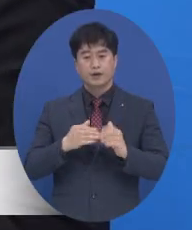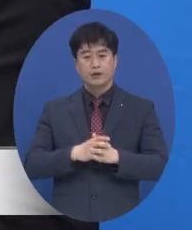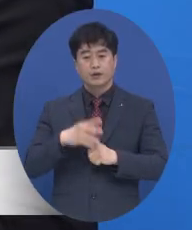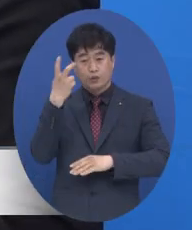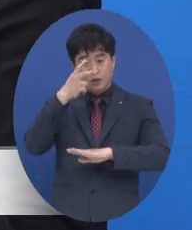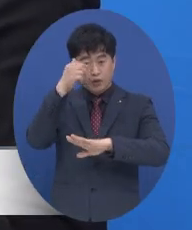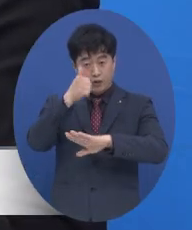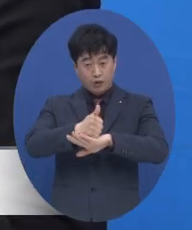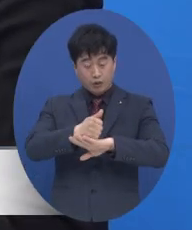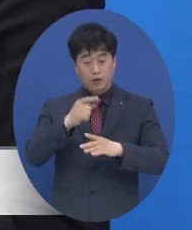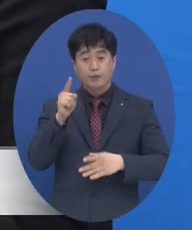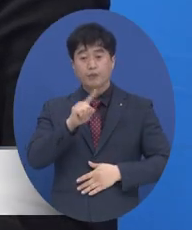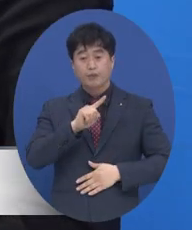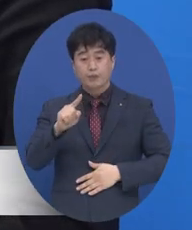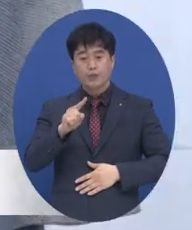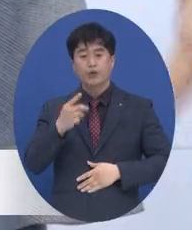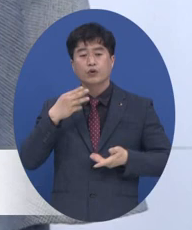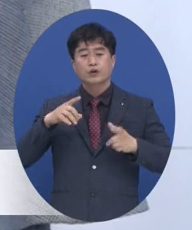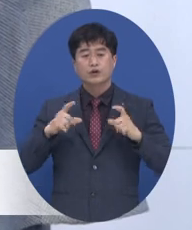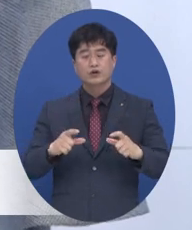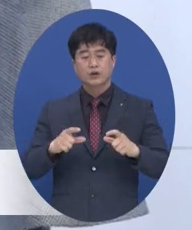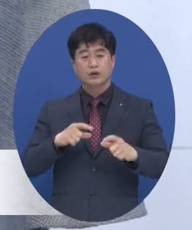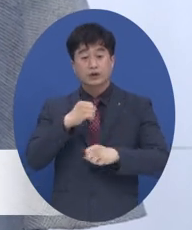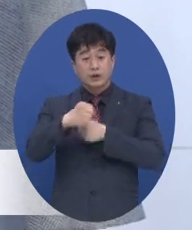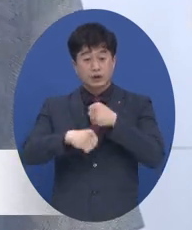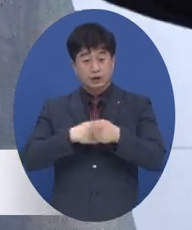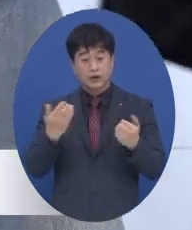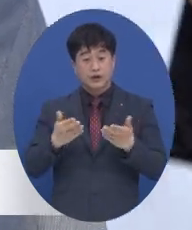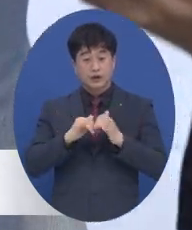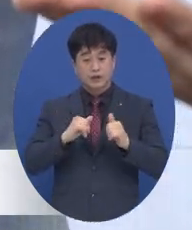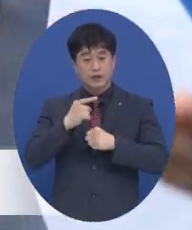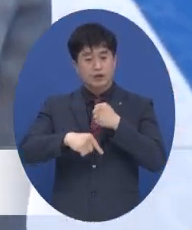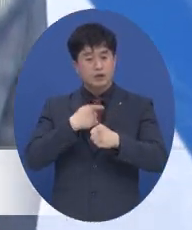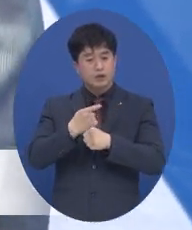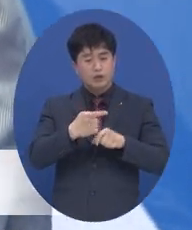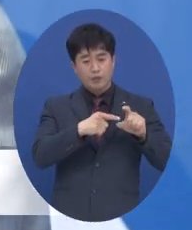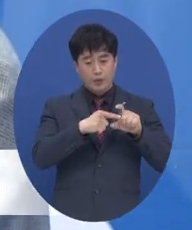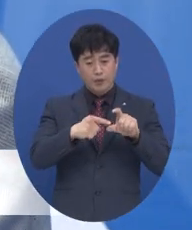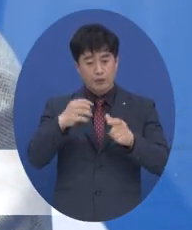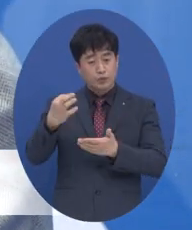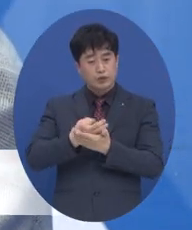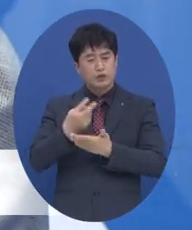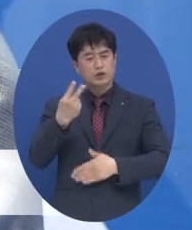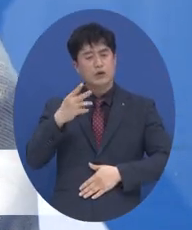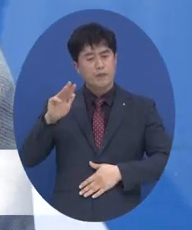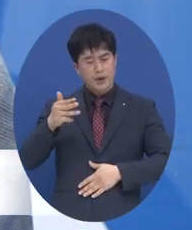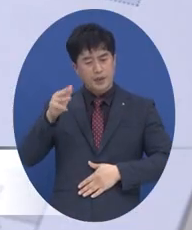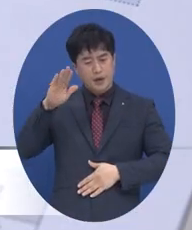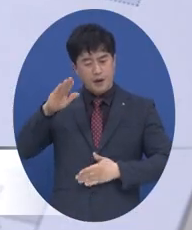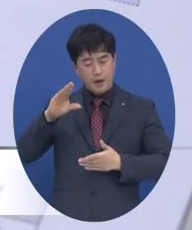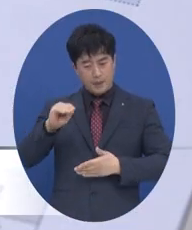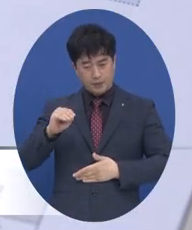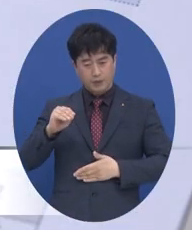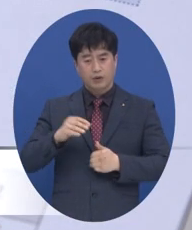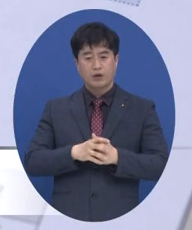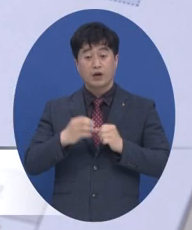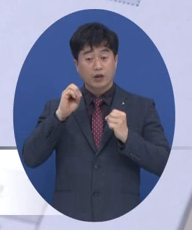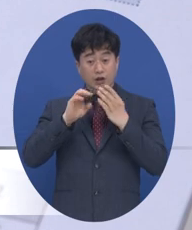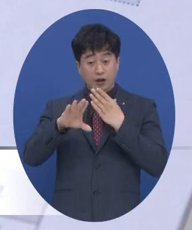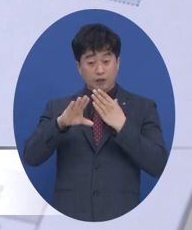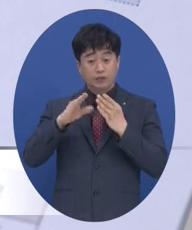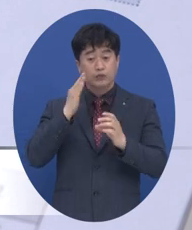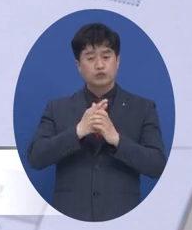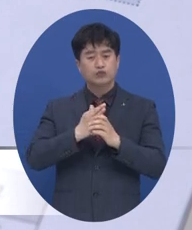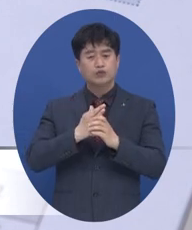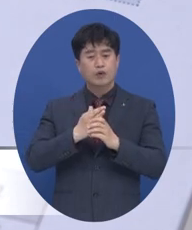조사결과에 따르면 경기지역 프리랜서 의 연평균 소득은 2800만 원 선이며 응답자 중 약 40% 의 연간 총